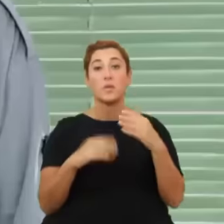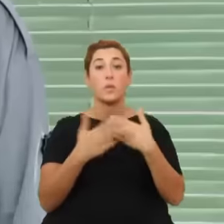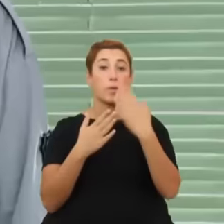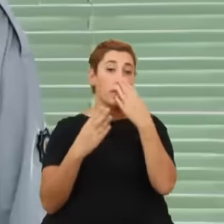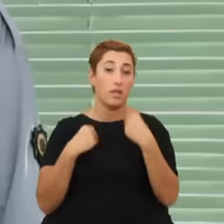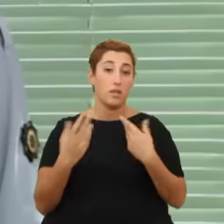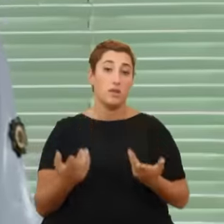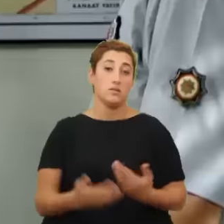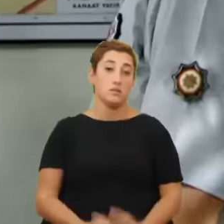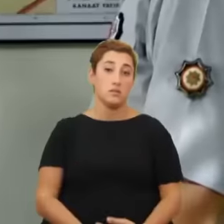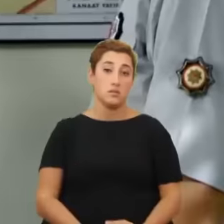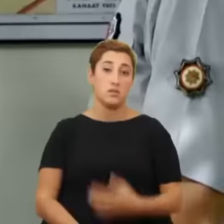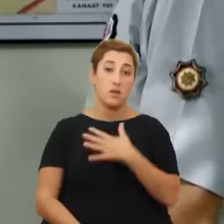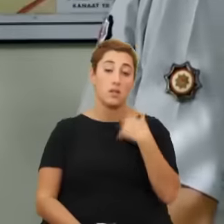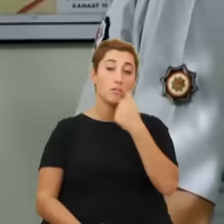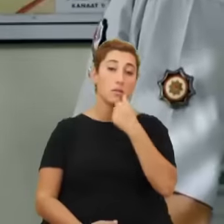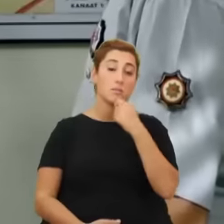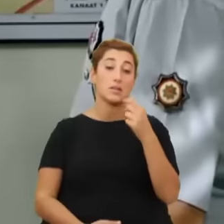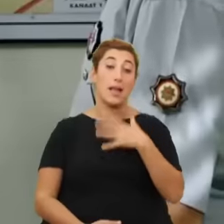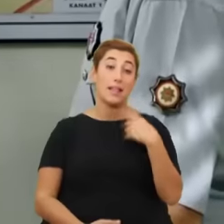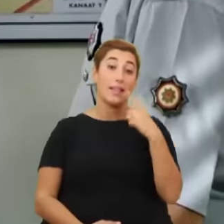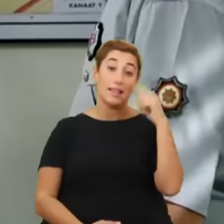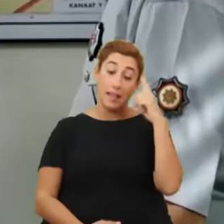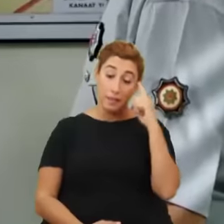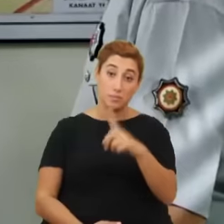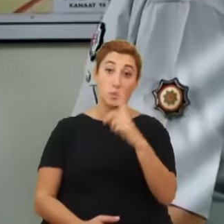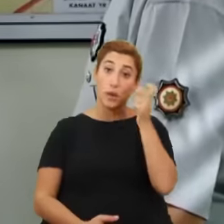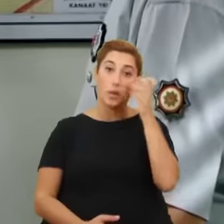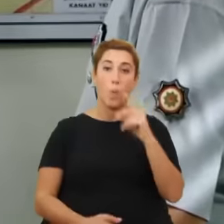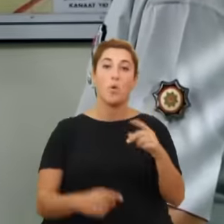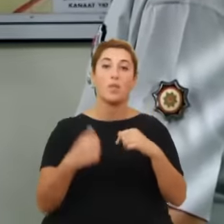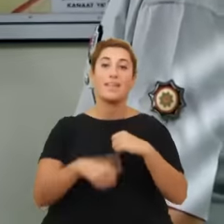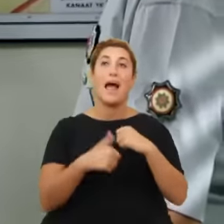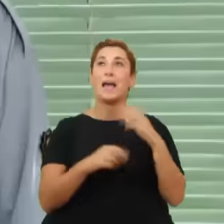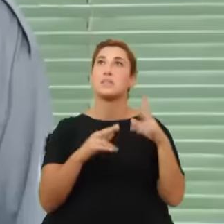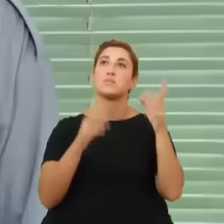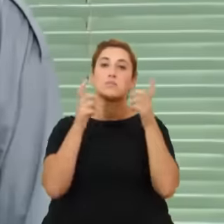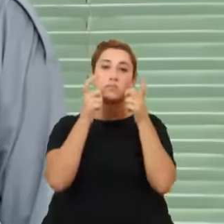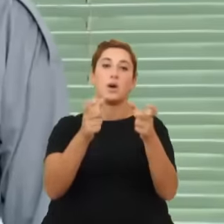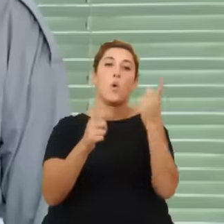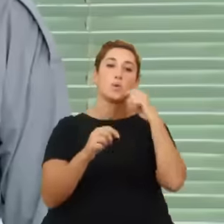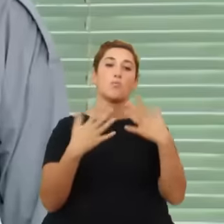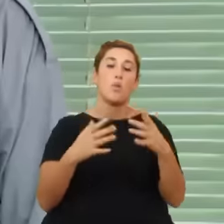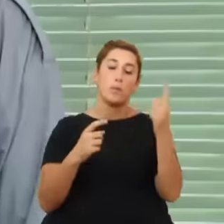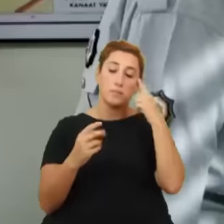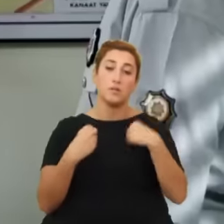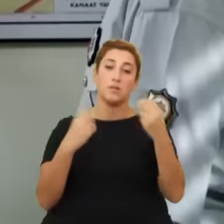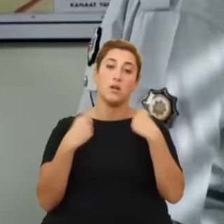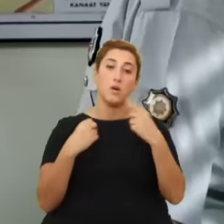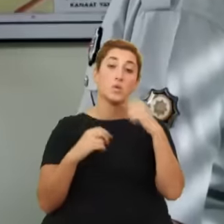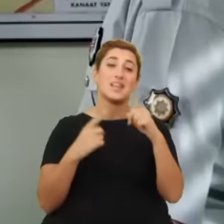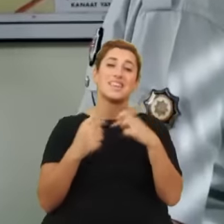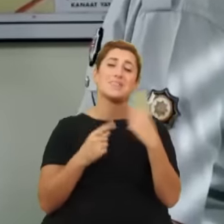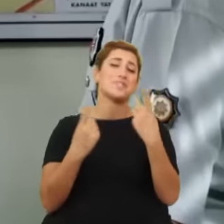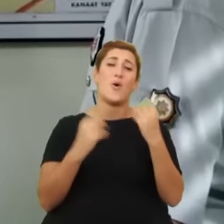hediyesi. Hanımın babası hanıma tembihlemiş. Buna çok dikkat et diye. O da onu tarihi eser diye belirlemiş. O yüzden bana da sık sık tembih ediyor. Diyor ki Rıza